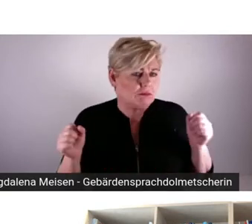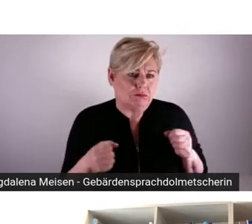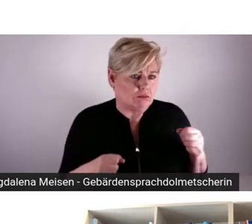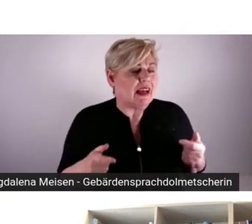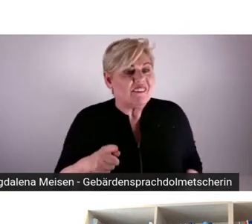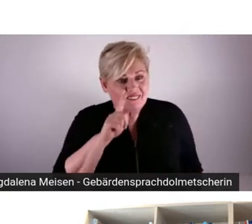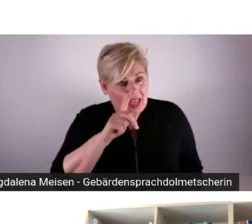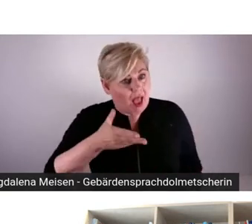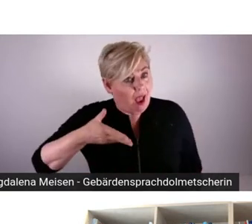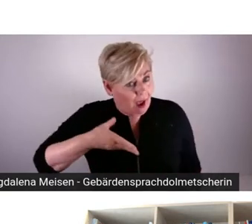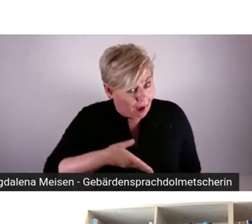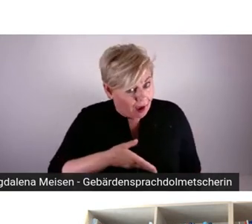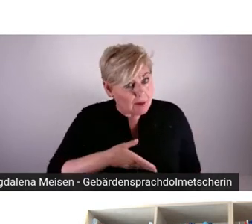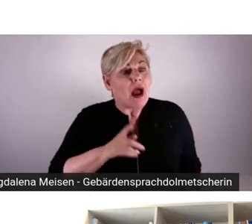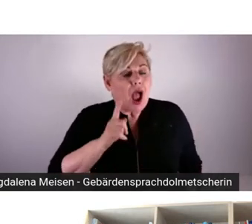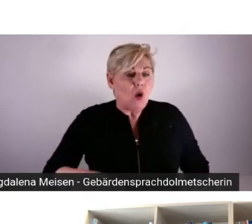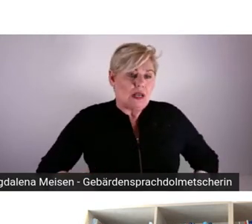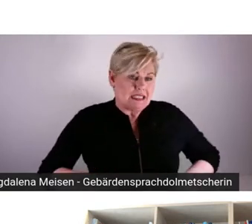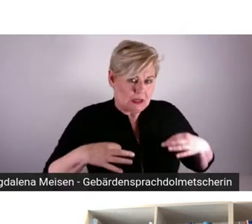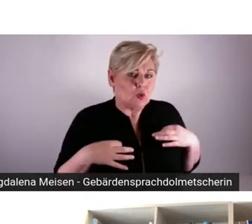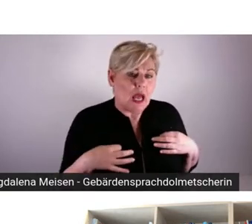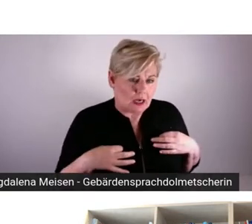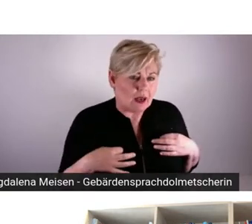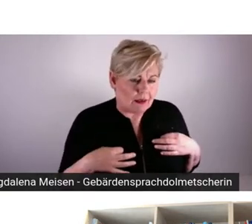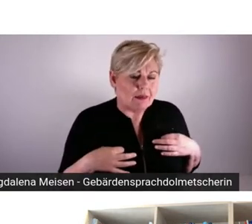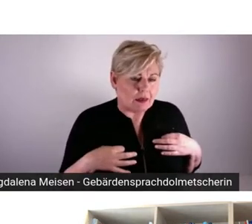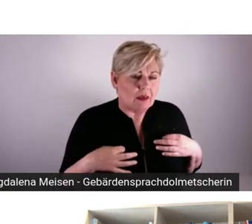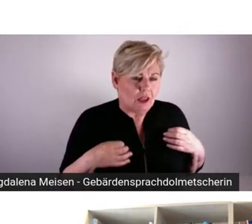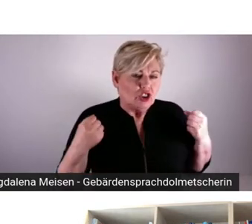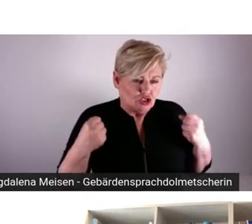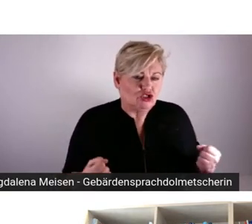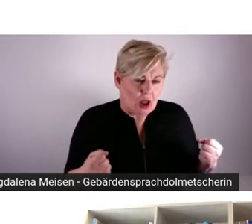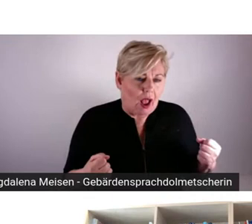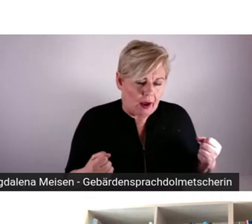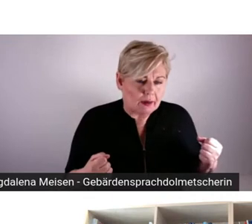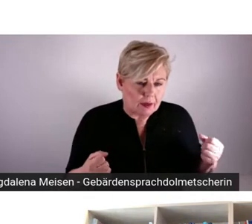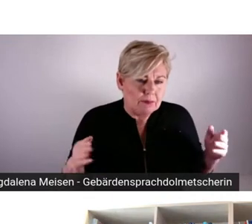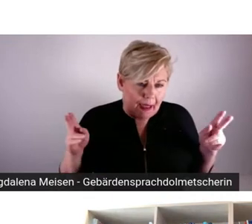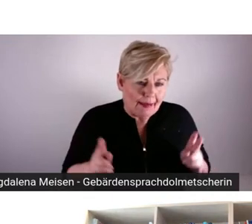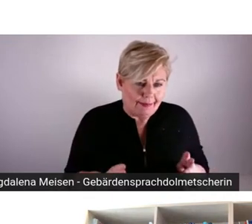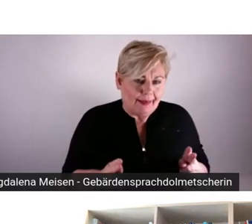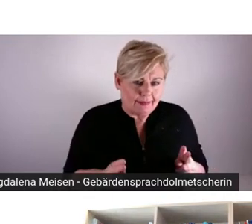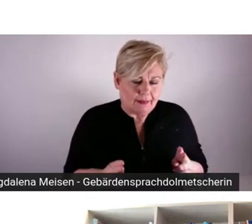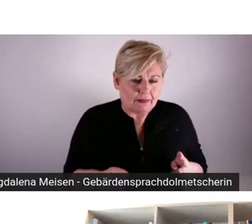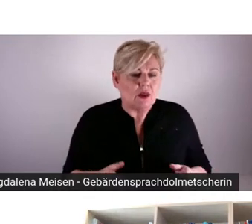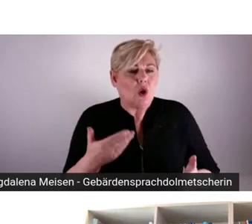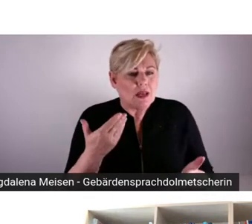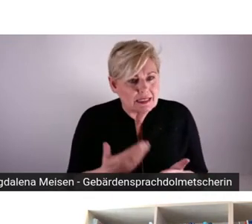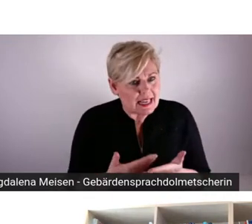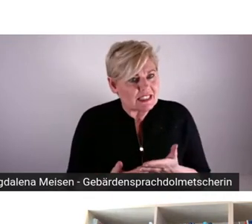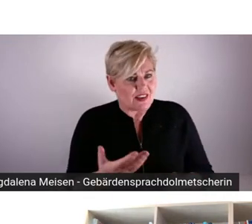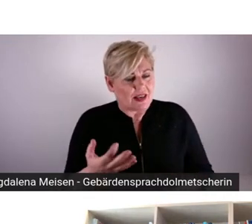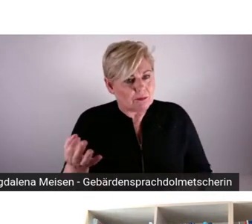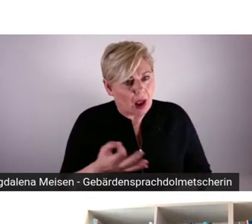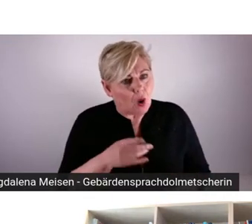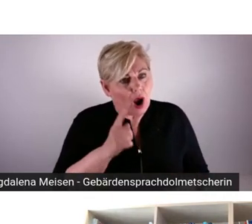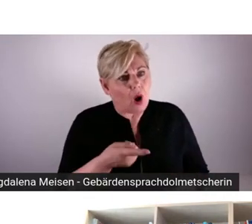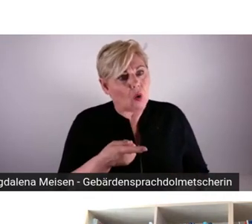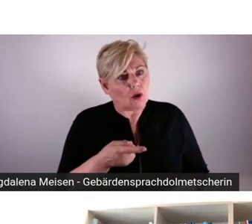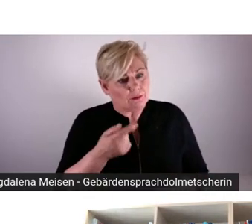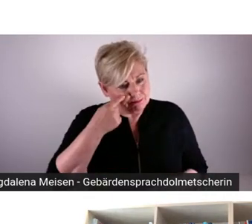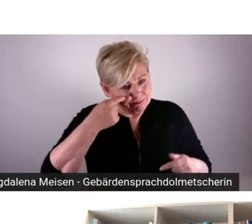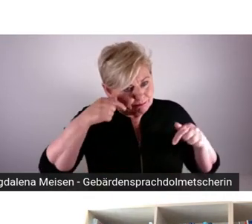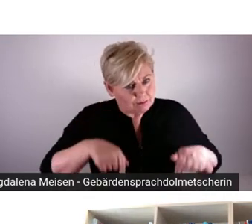Armut leben, auch gesundheitlich stärker beeinträchtigt sind. Ja, und deswegen ist es eben notwendig, eben auch gerade hier an